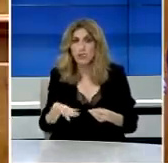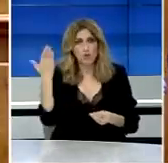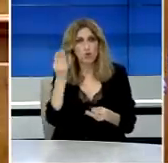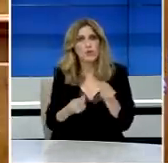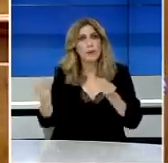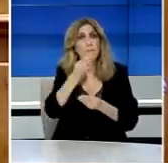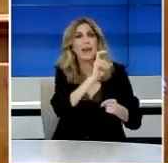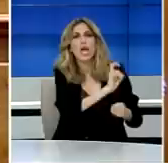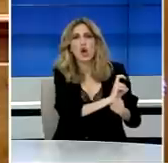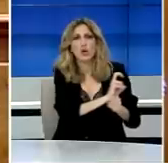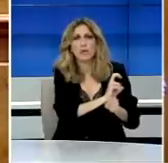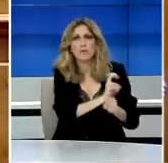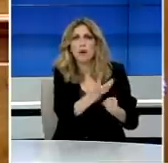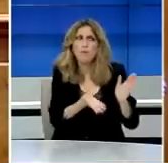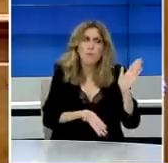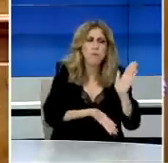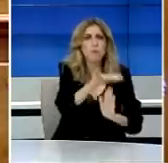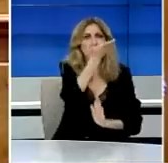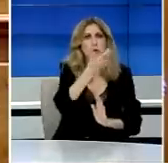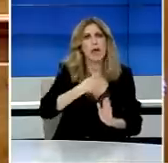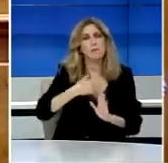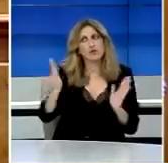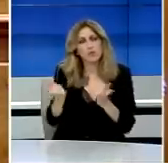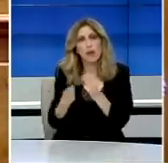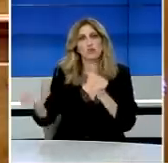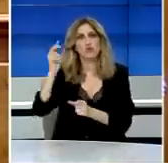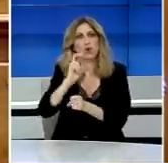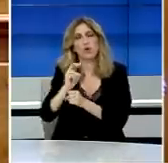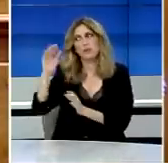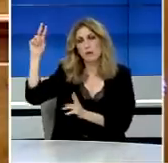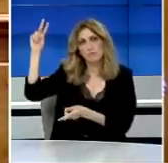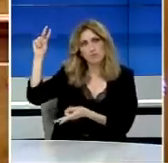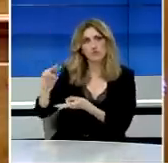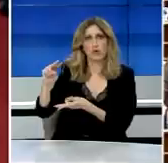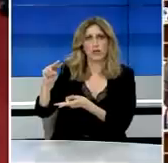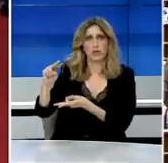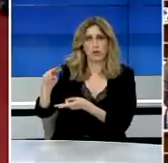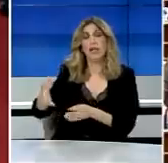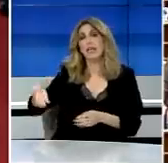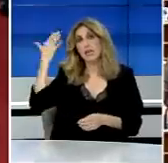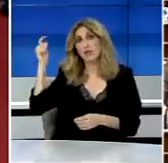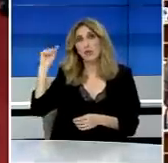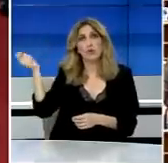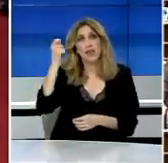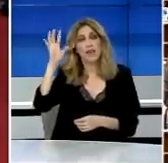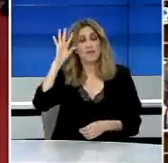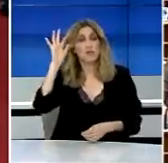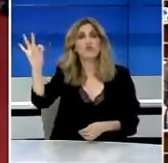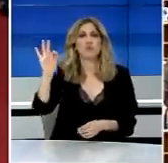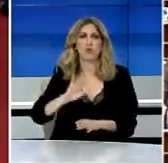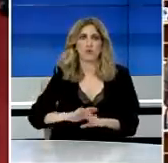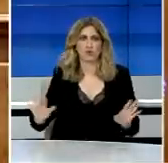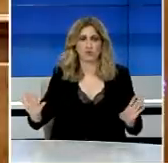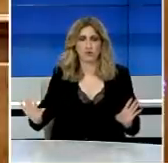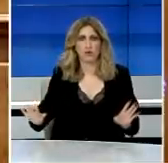Σαμαρά. Είχαμε υποχρέωση να πιάσουμε τους στόχους. Ήταν εθνικός ο στόχος. Τώρα λοιπόν ποιος είναι ο στόχος? Γιατί